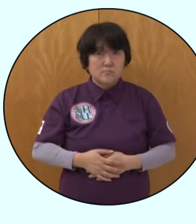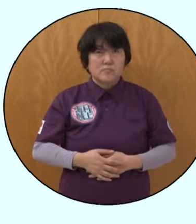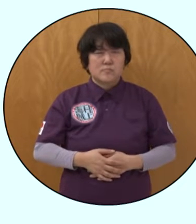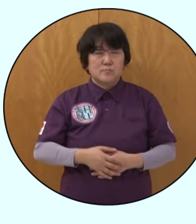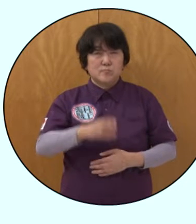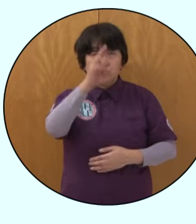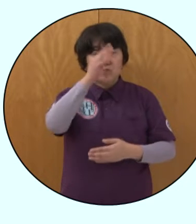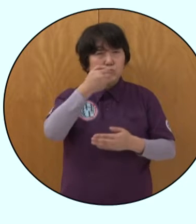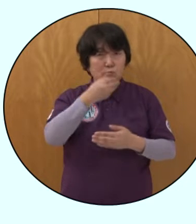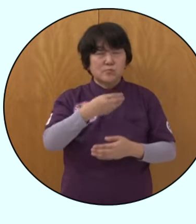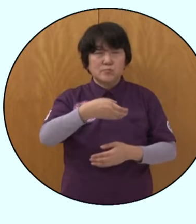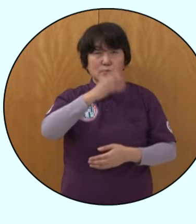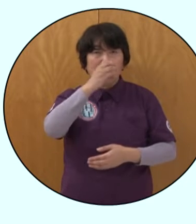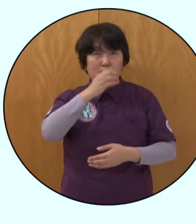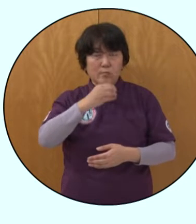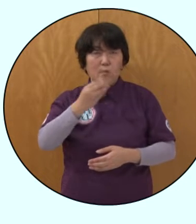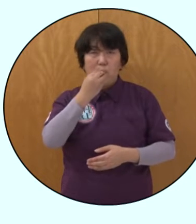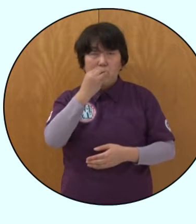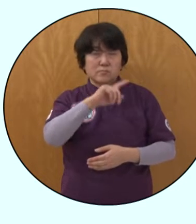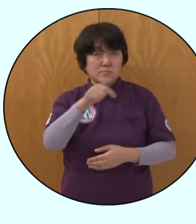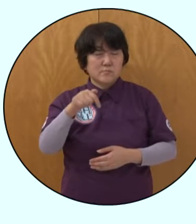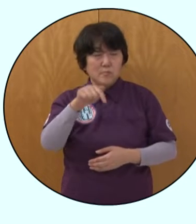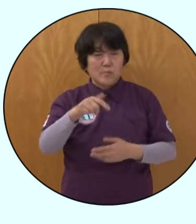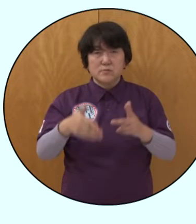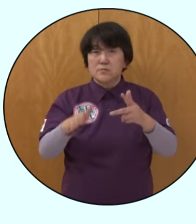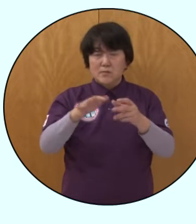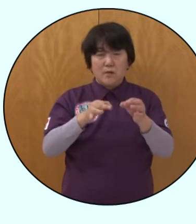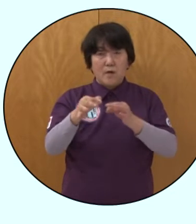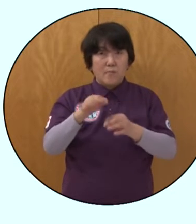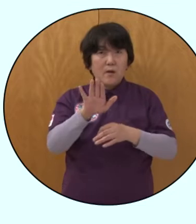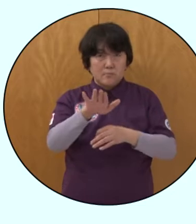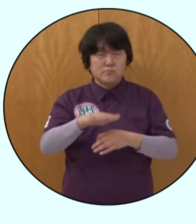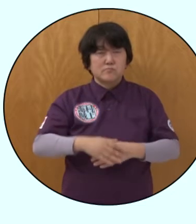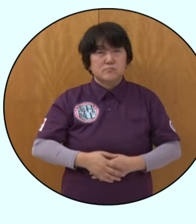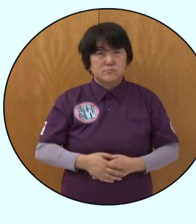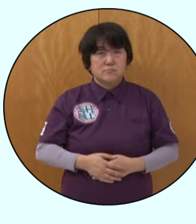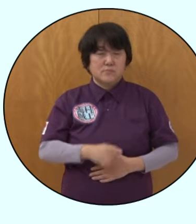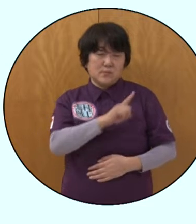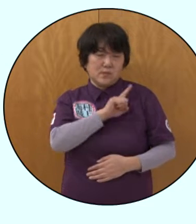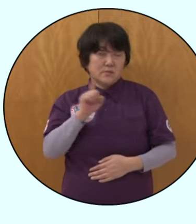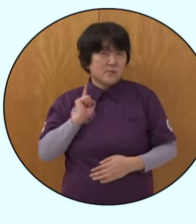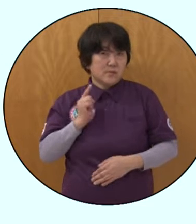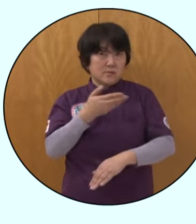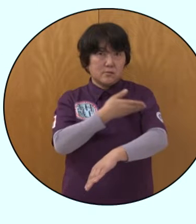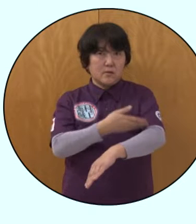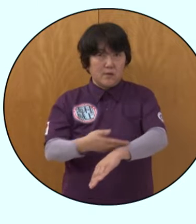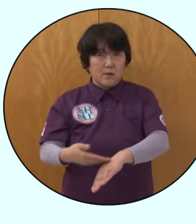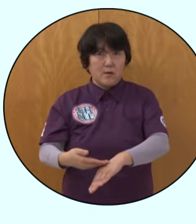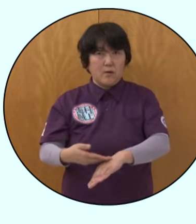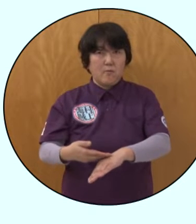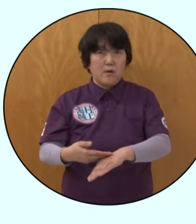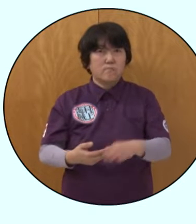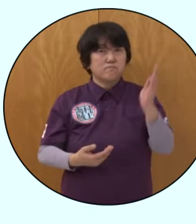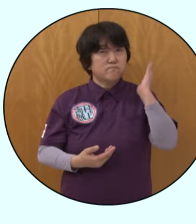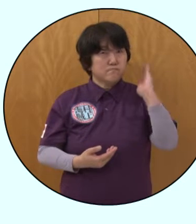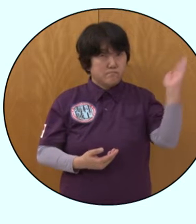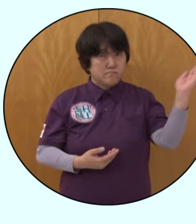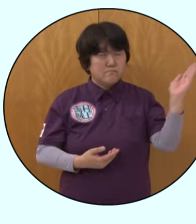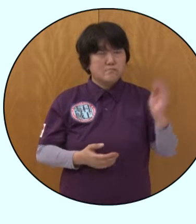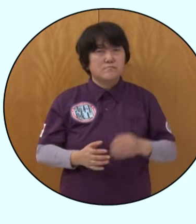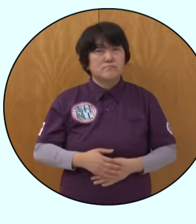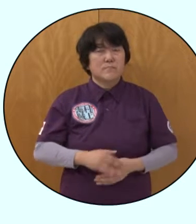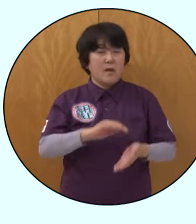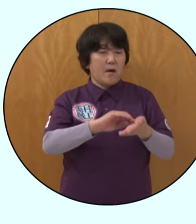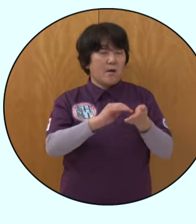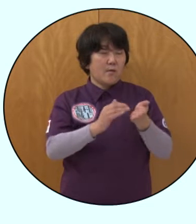おやつ、飲み物は青い鳥でも購入することができます。一日の流れはご覧の通りです。看護